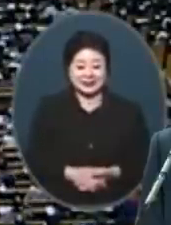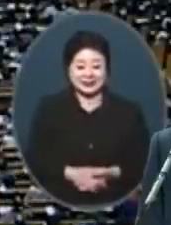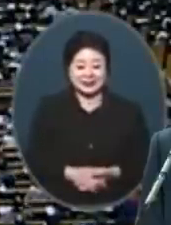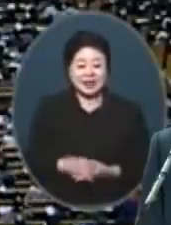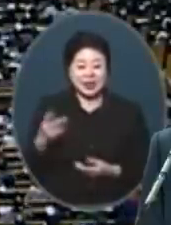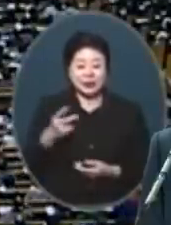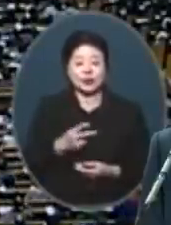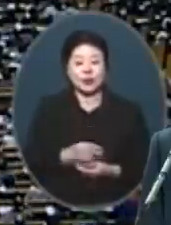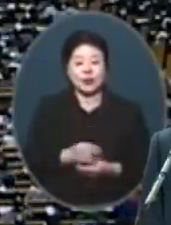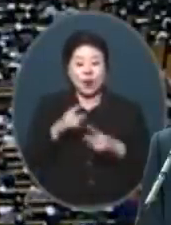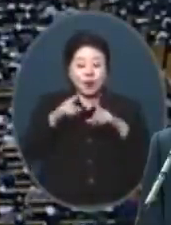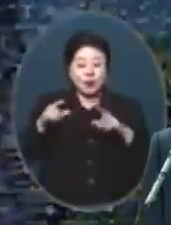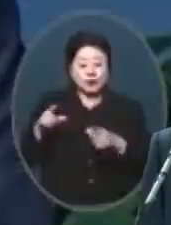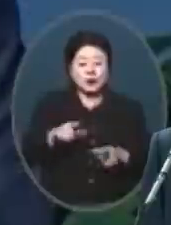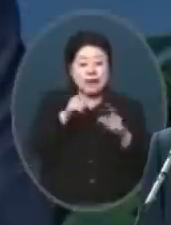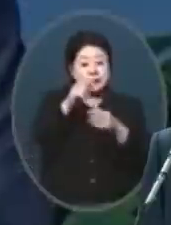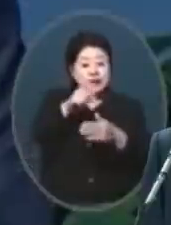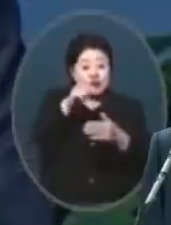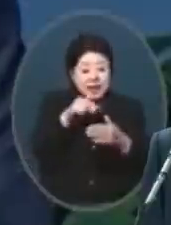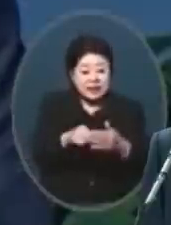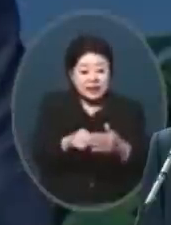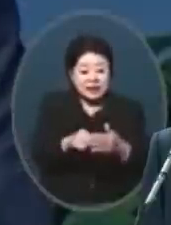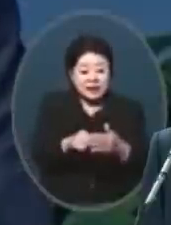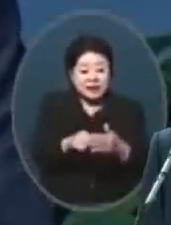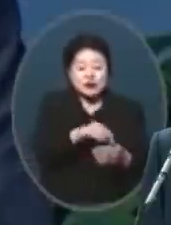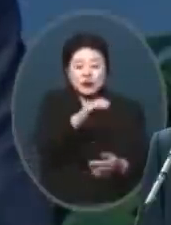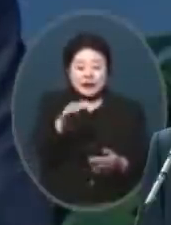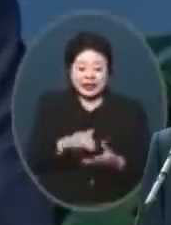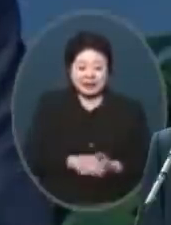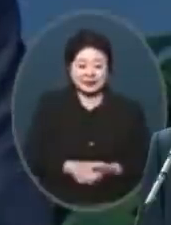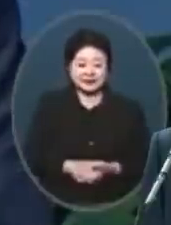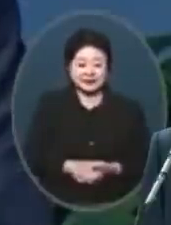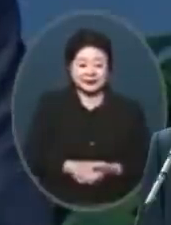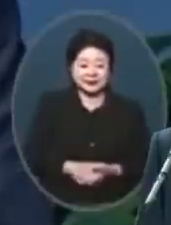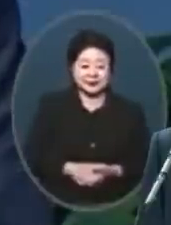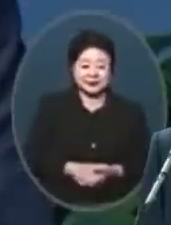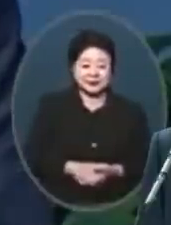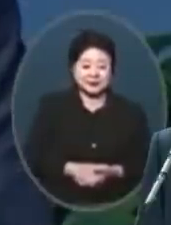또 평범한 생활 가운데 우리가